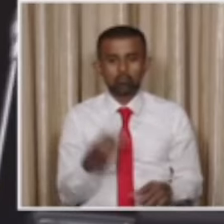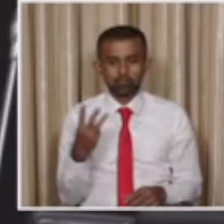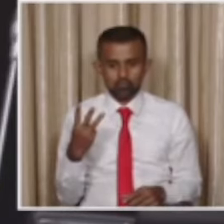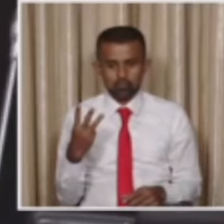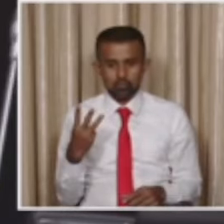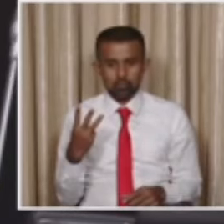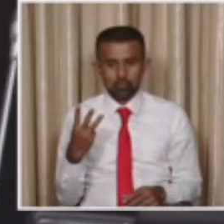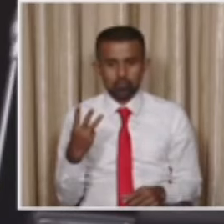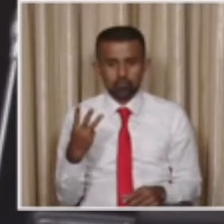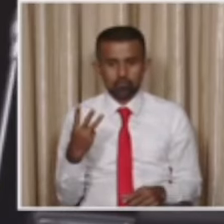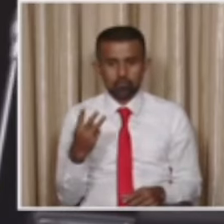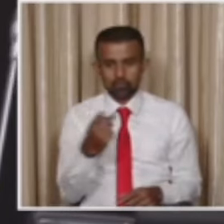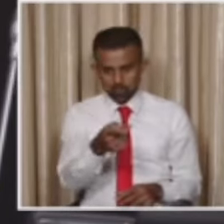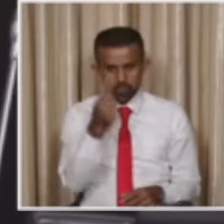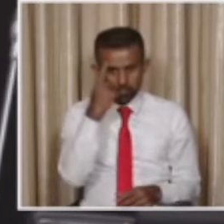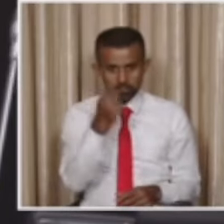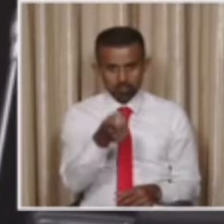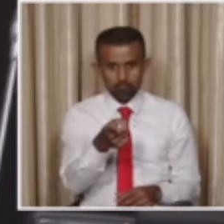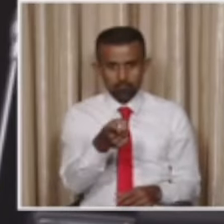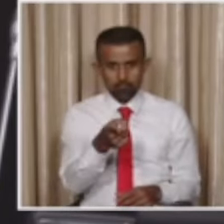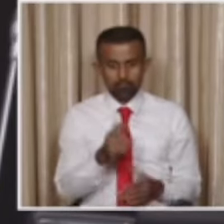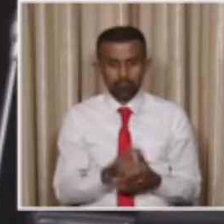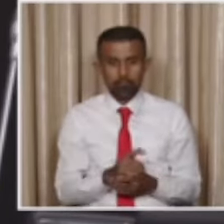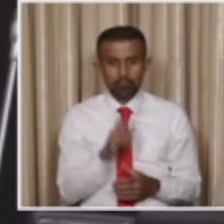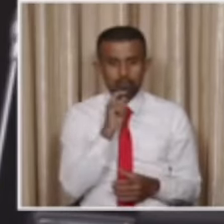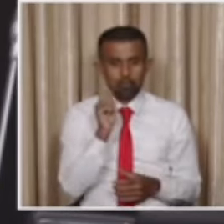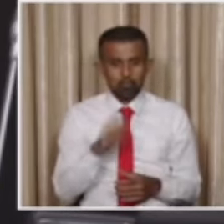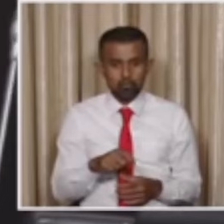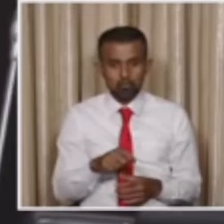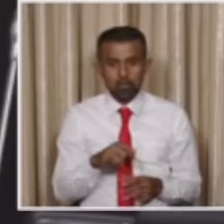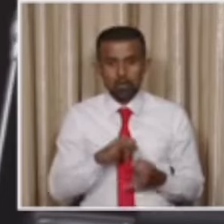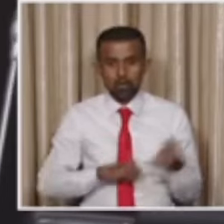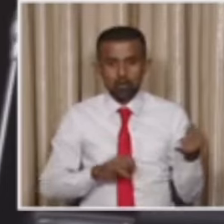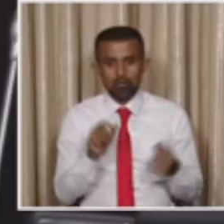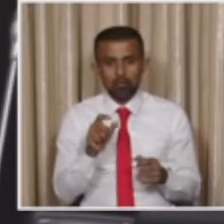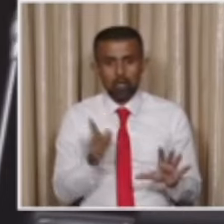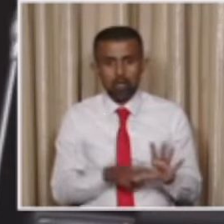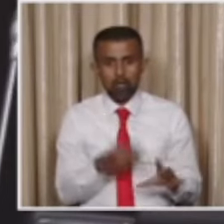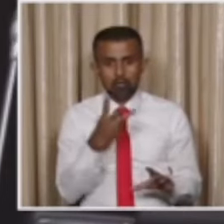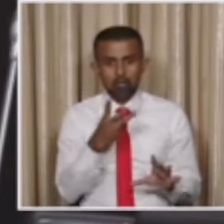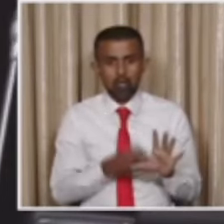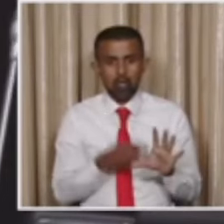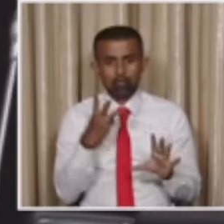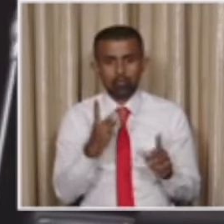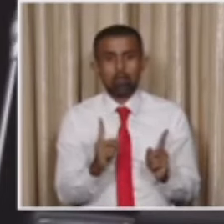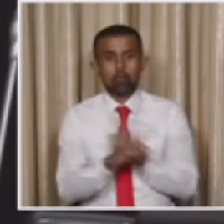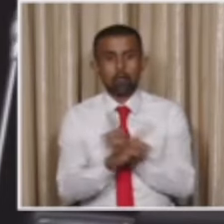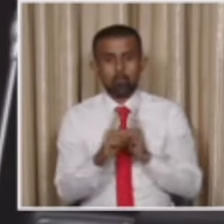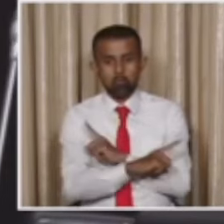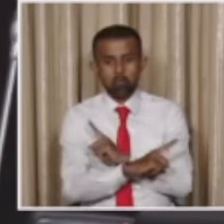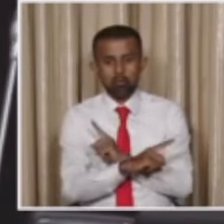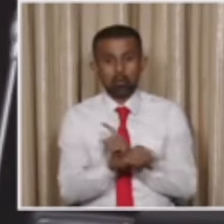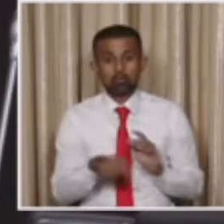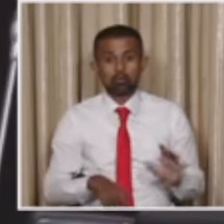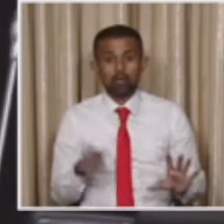ගරු කිරියලමෙතුමා ඔබතුමා දන්නවනේ. විනිසුරුවරු ලේකම්වරයා අවුරුදු 3න් 3ට මාරු වෙනවා. දැන් ඉන්න ලේකම්වරයා දැන්